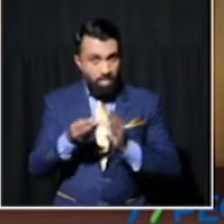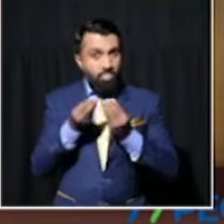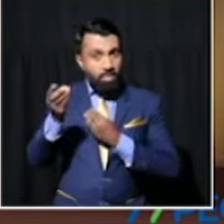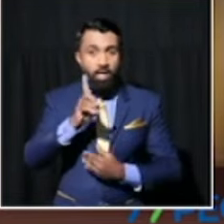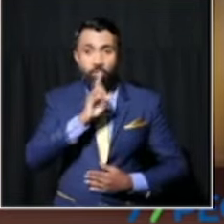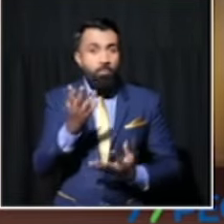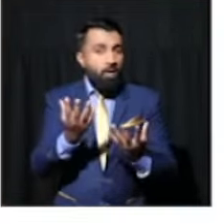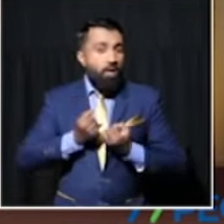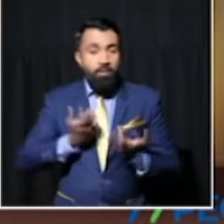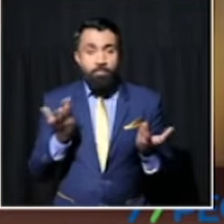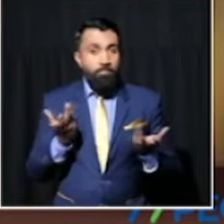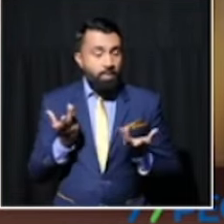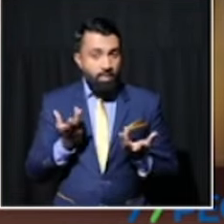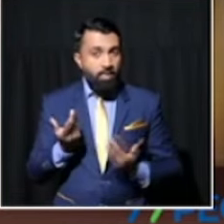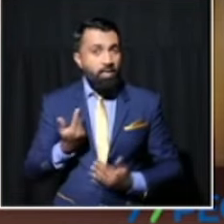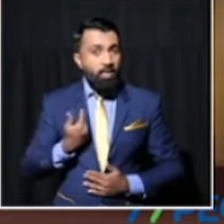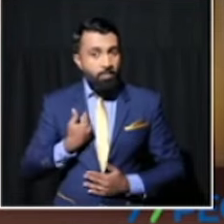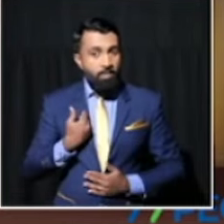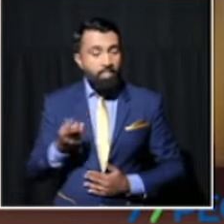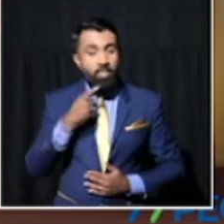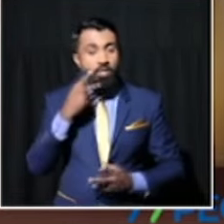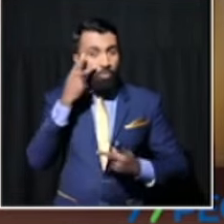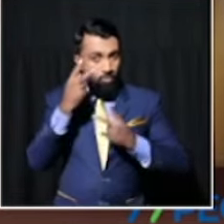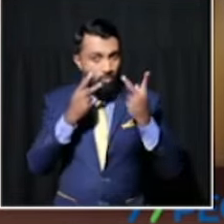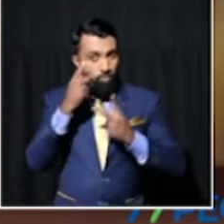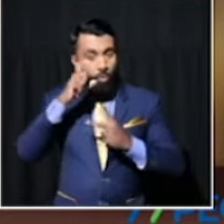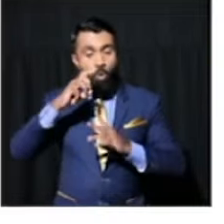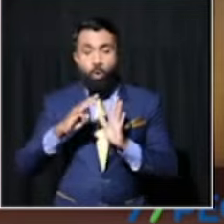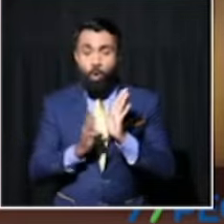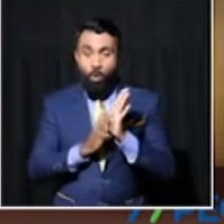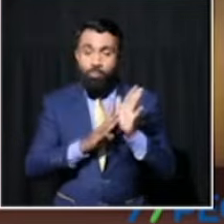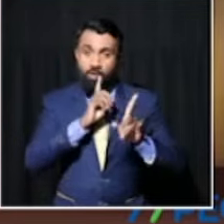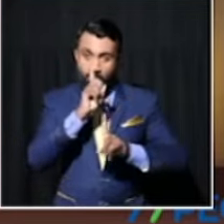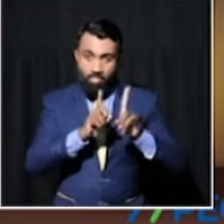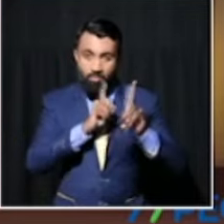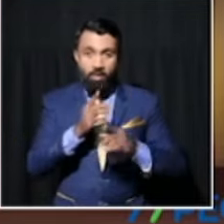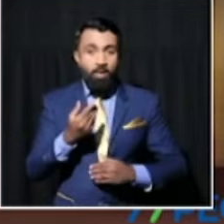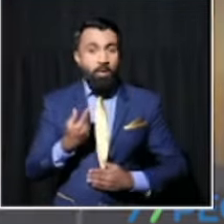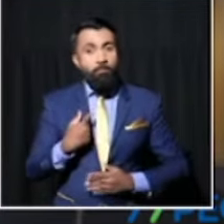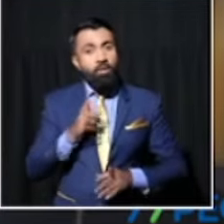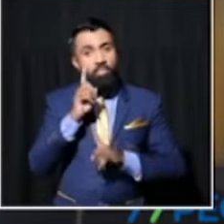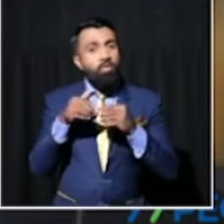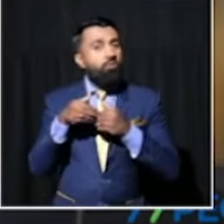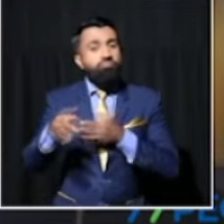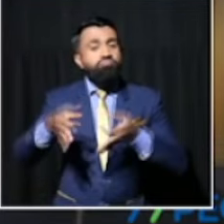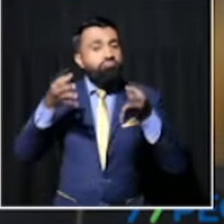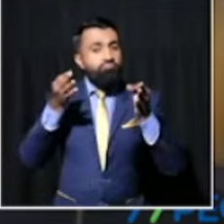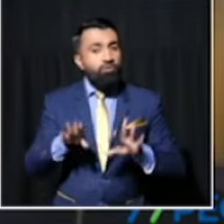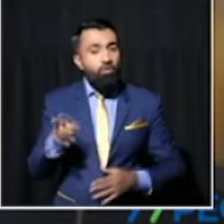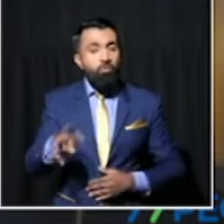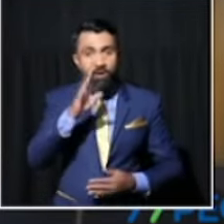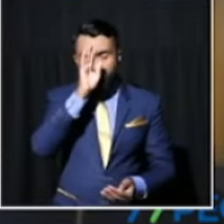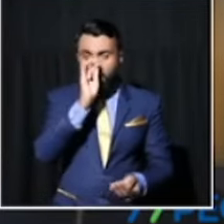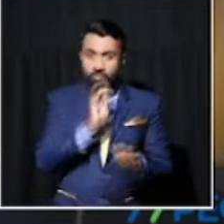ගන්න හැකියාවක් නැහැ අපි ඒක දෙන්නම් ටුවරිසම් ඇඩ්වයිසරි කමිටියට සාකච්ඡා කරන් අපිට ඉතින් එහෙට සාකච්ඡාව ගිනිච්චේ නැහැ ඔබතුමාට ආරක්ෂාව ලබා